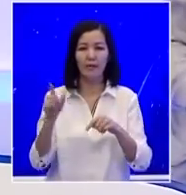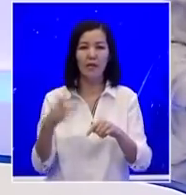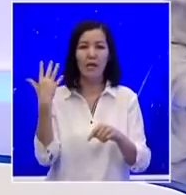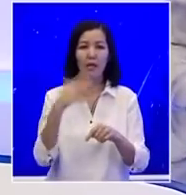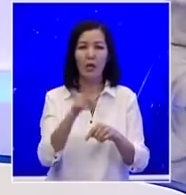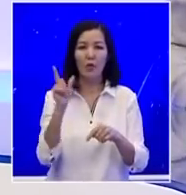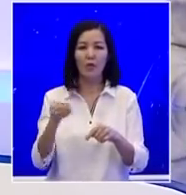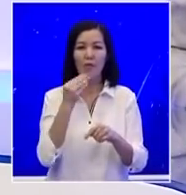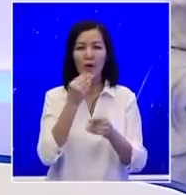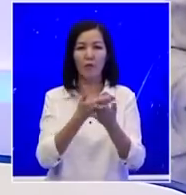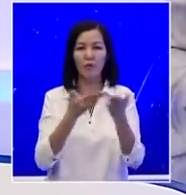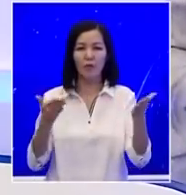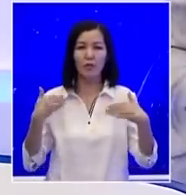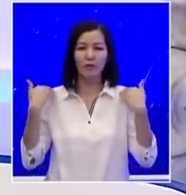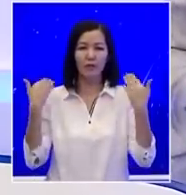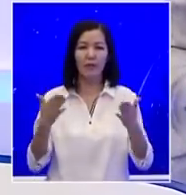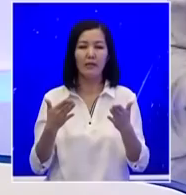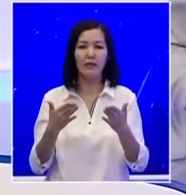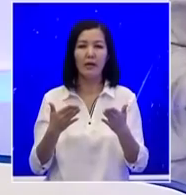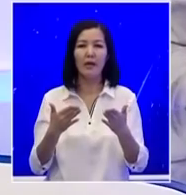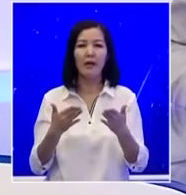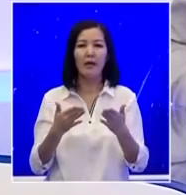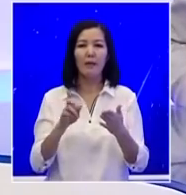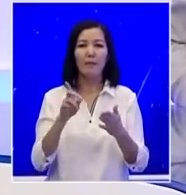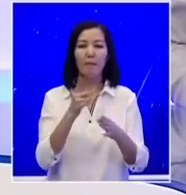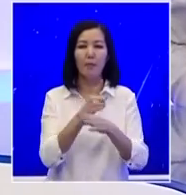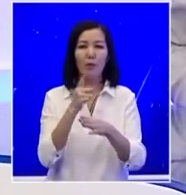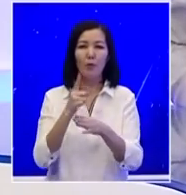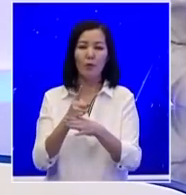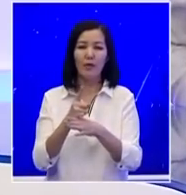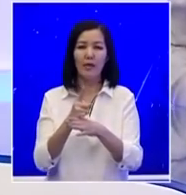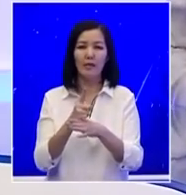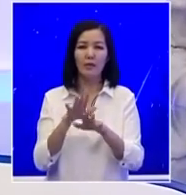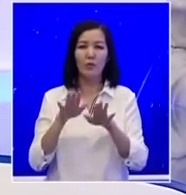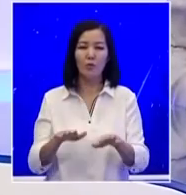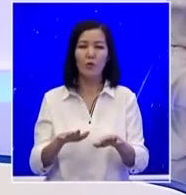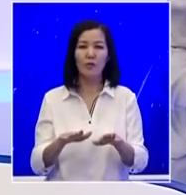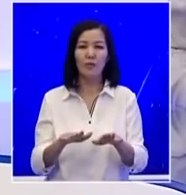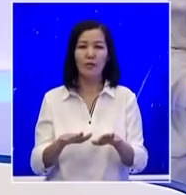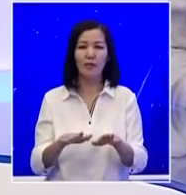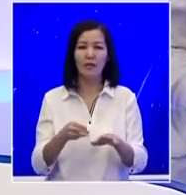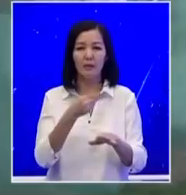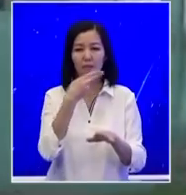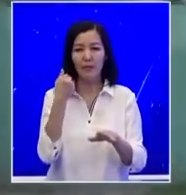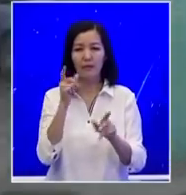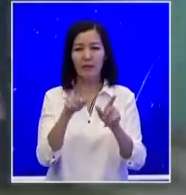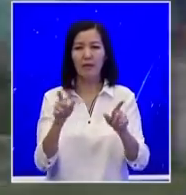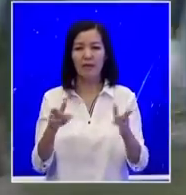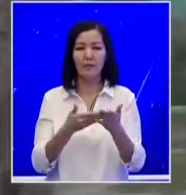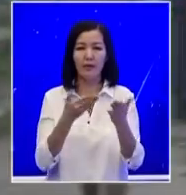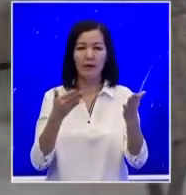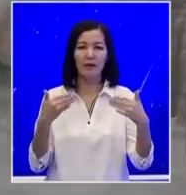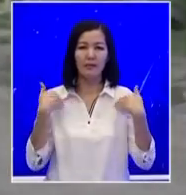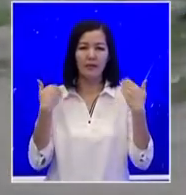таратты. Оның ішінде қала аумағы маңайында орналасқан блок бекеттердегі ауыз бекіткен мамандар да бар.